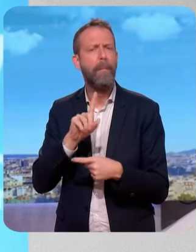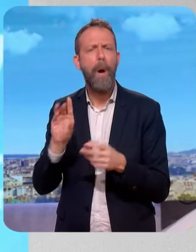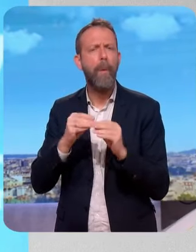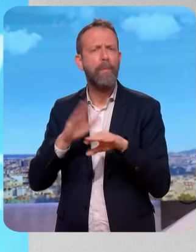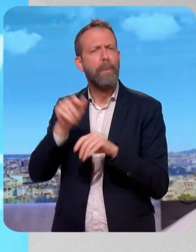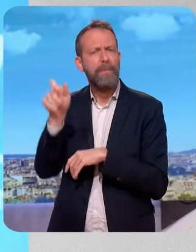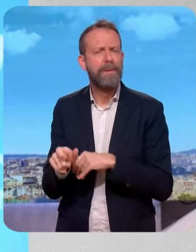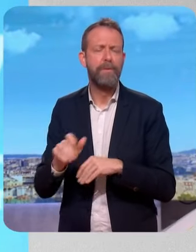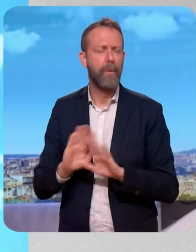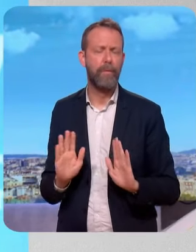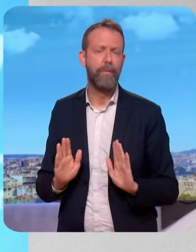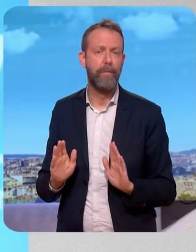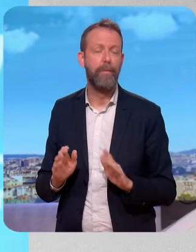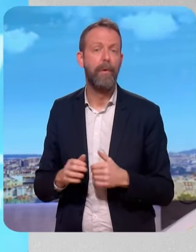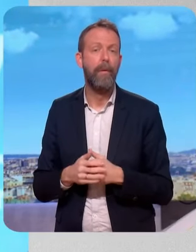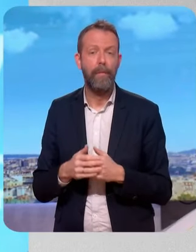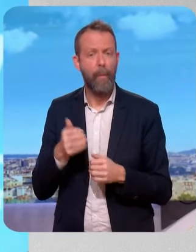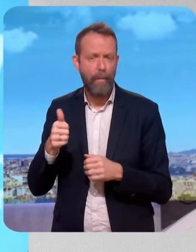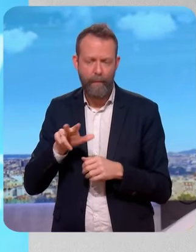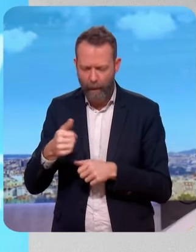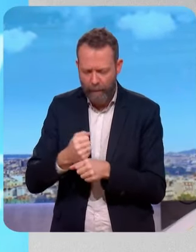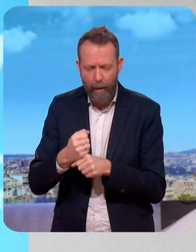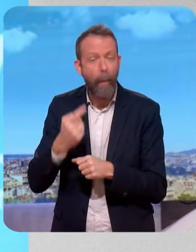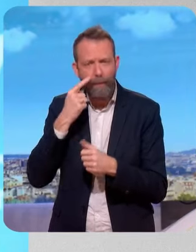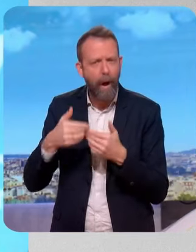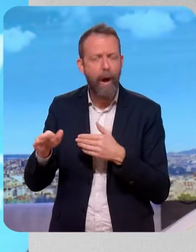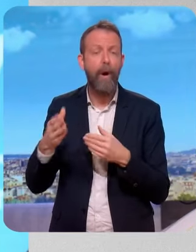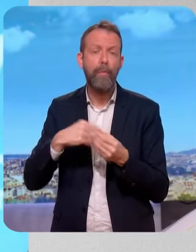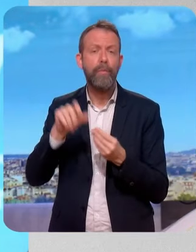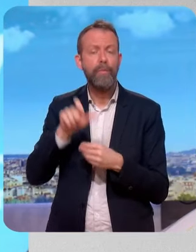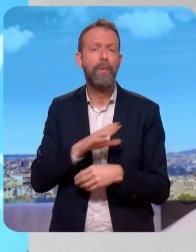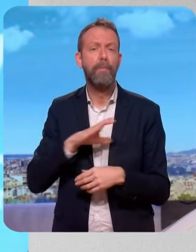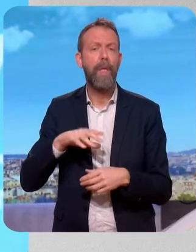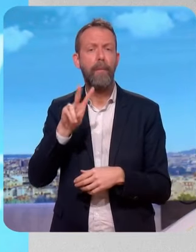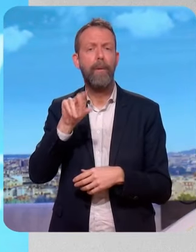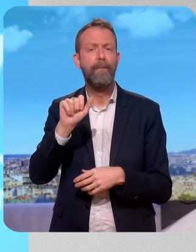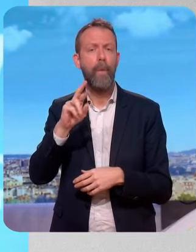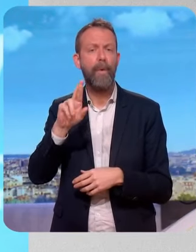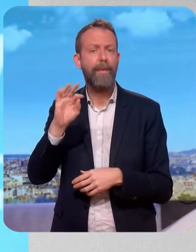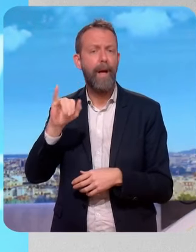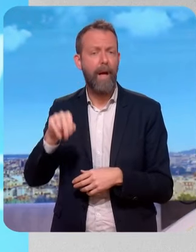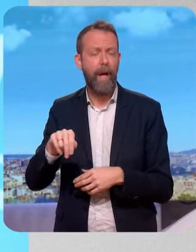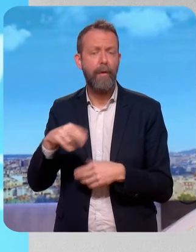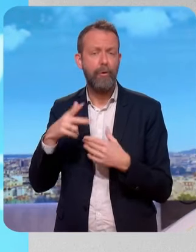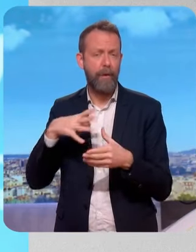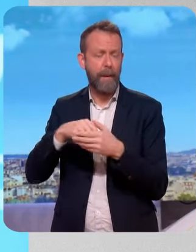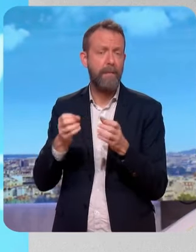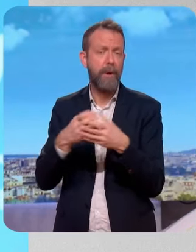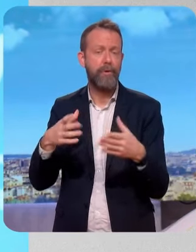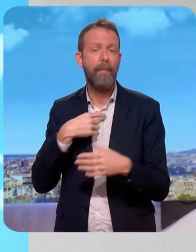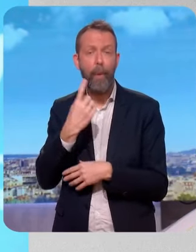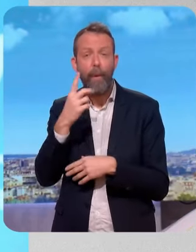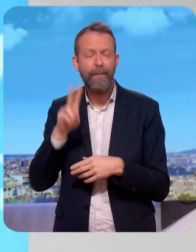en tant que telles. Elles vont travailler, on va voir. Et puis, Mme Vautrin était déjà dans la majorité depuis un moment. La seule,